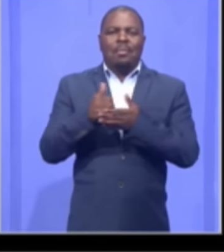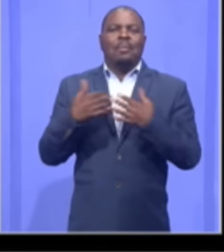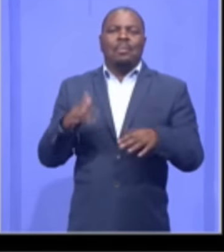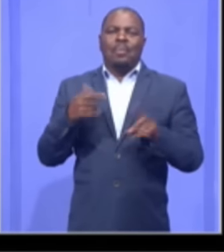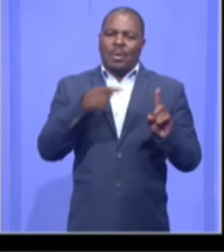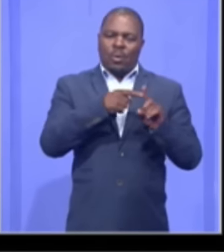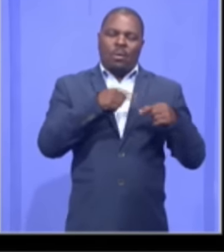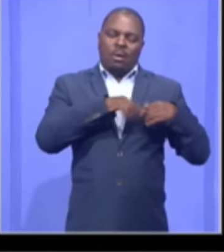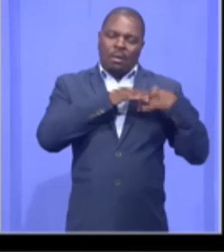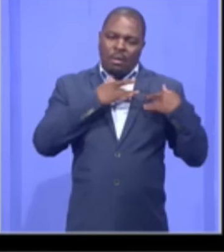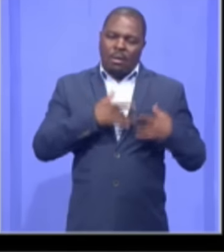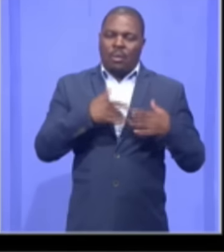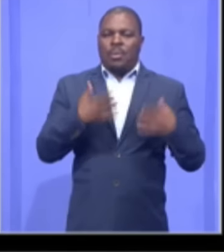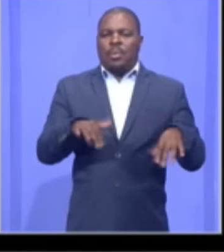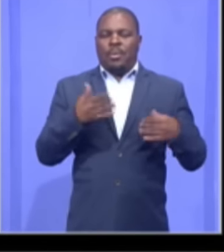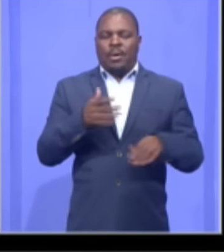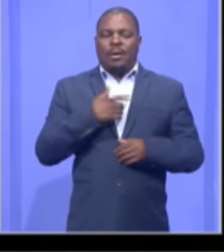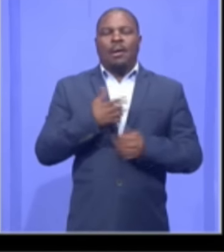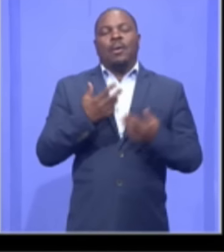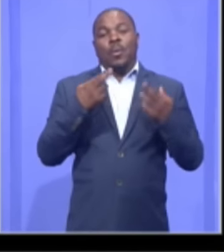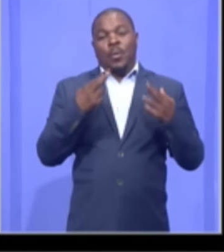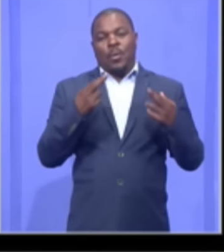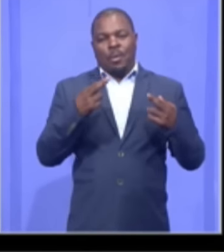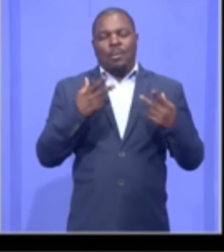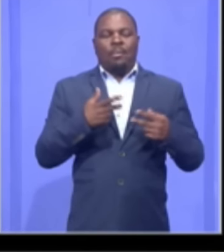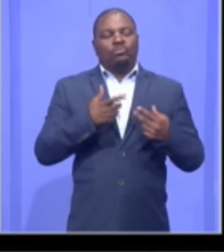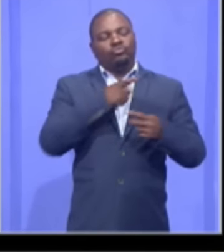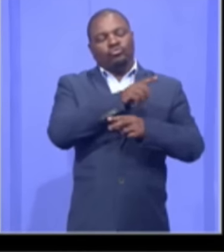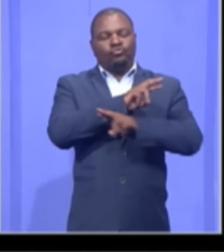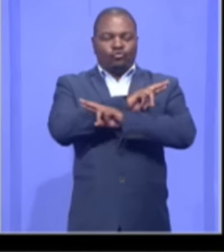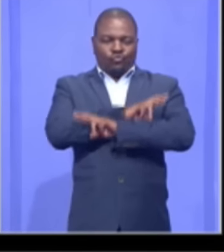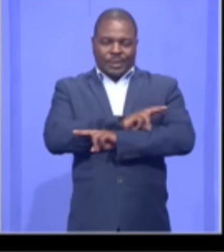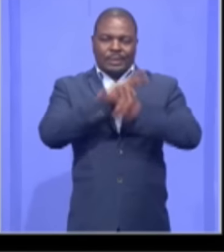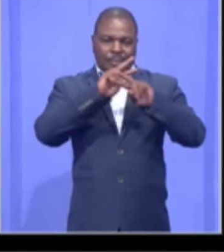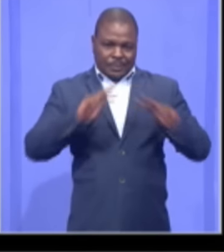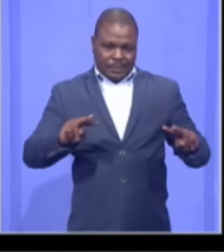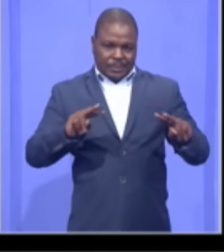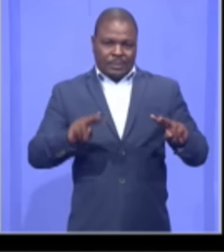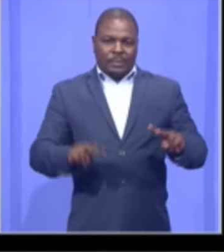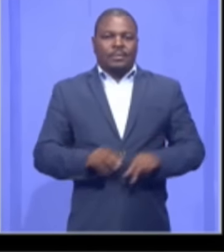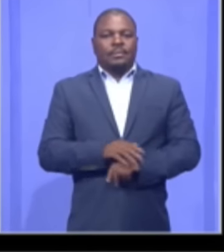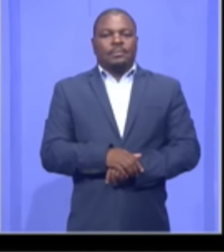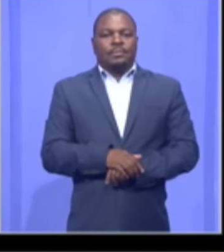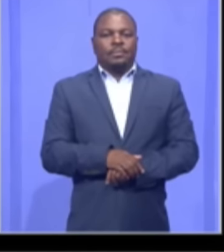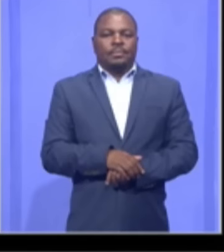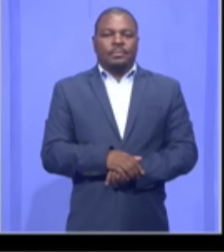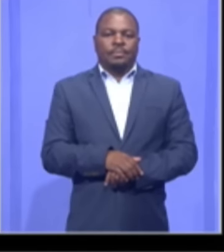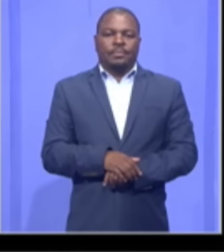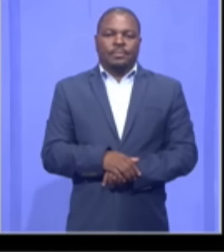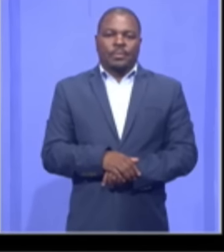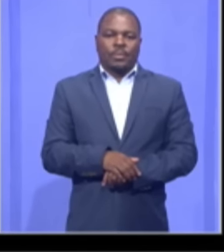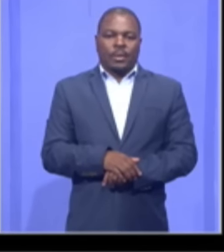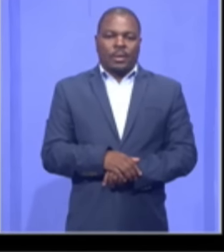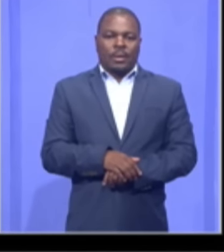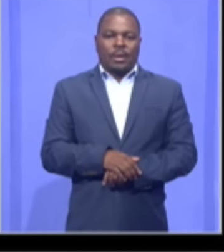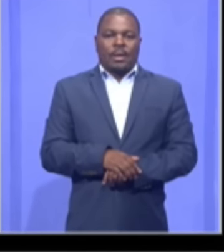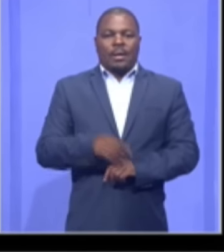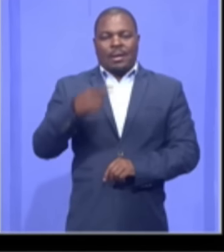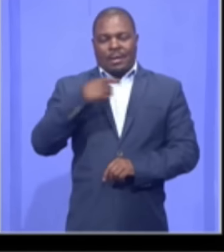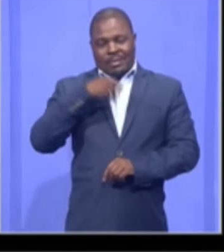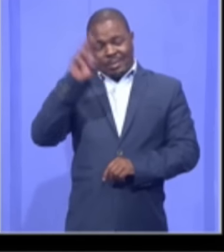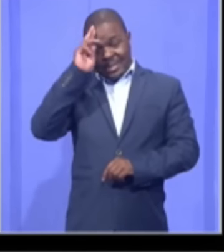Pele ya hae e ne e jeya ha moya wa hae o robala ka khotso le bohle ba silena le ka kwana lefatshe. Dintho di ngata tse re ka